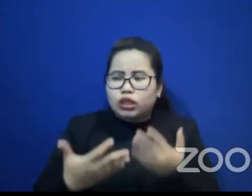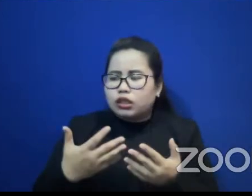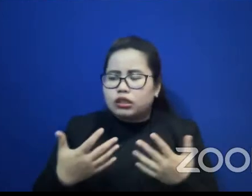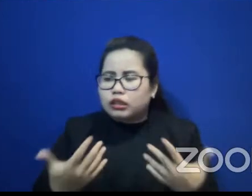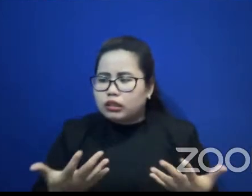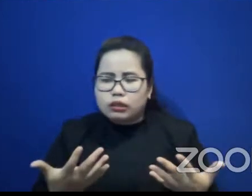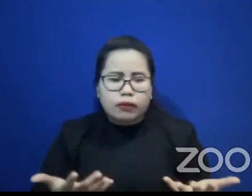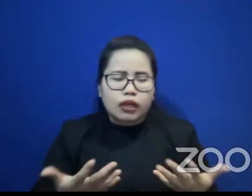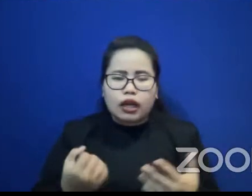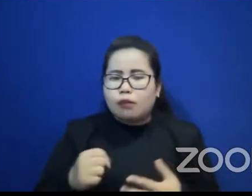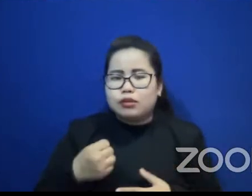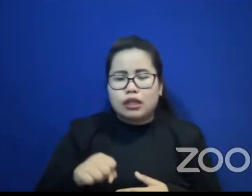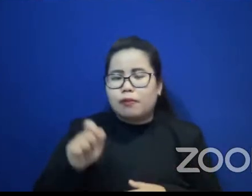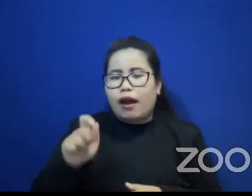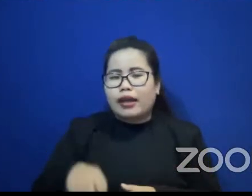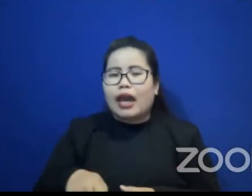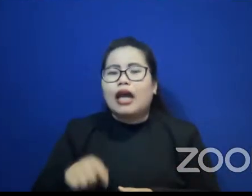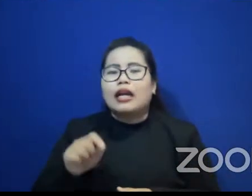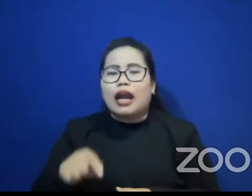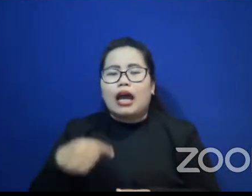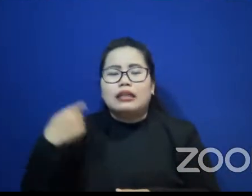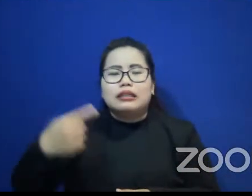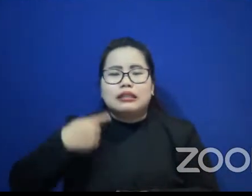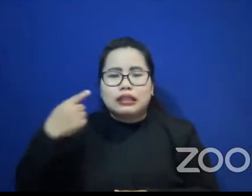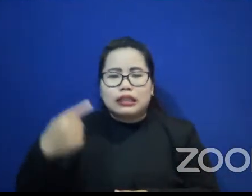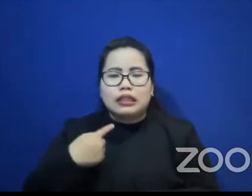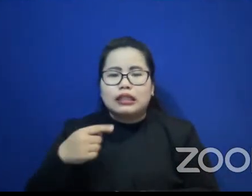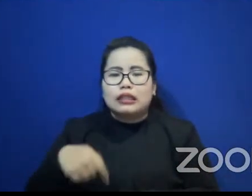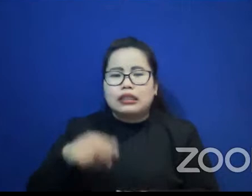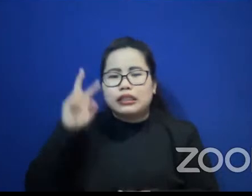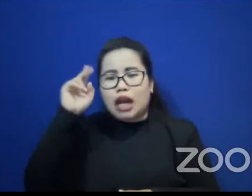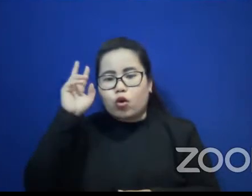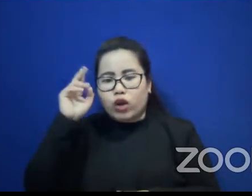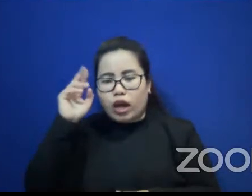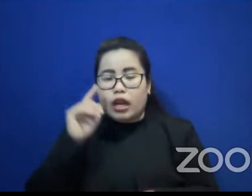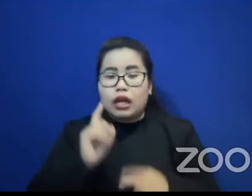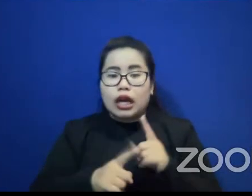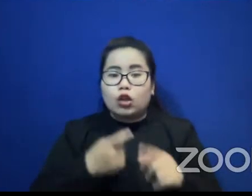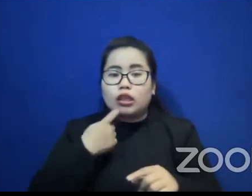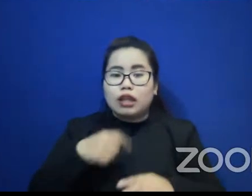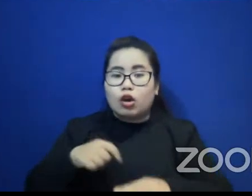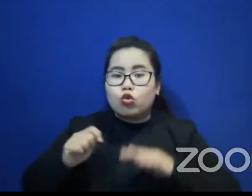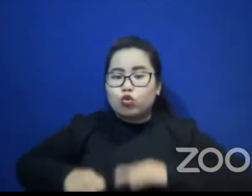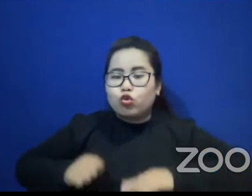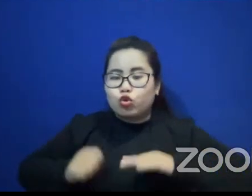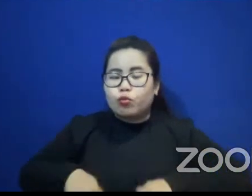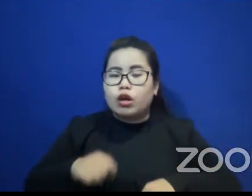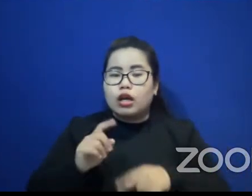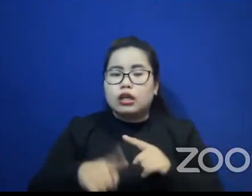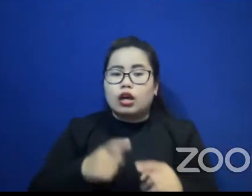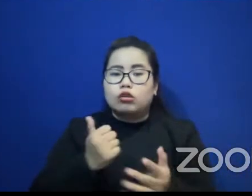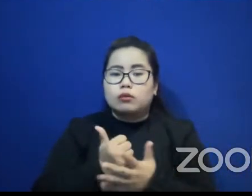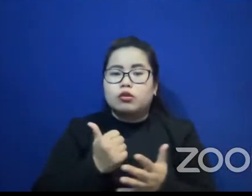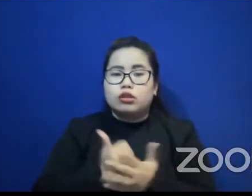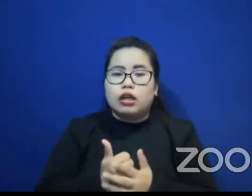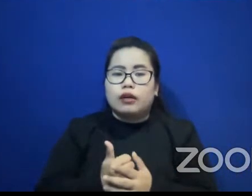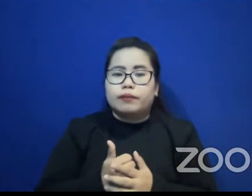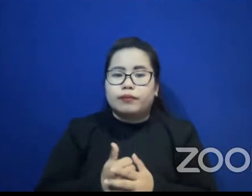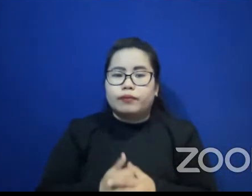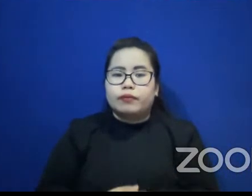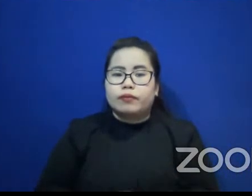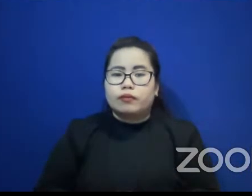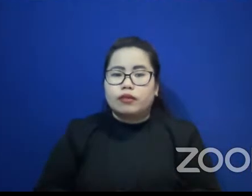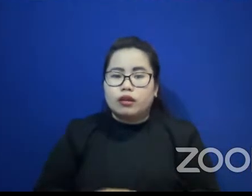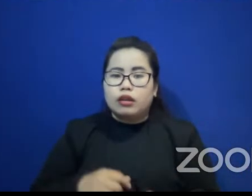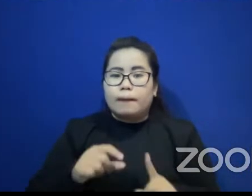menyanyikan sering tidak dilakukannya terkait dengan sanksi sebenarnya di RW di daerah